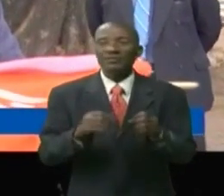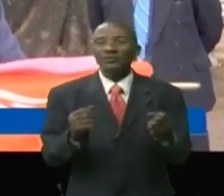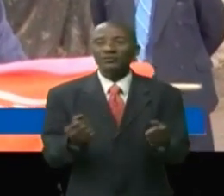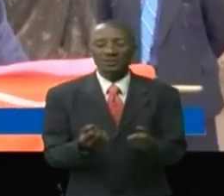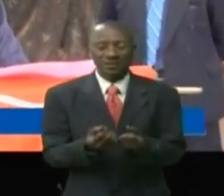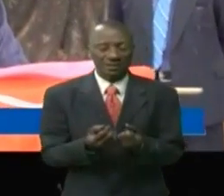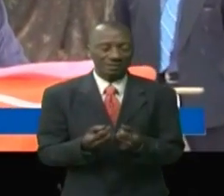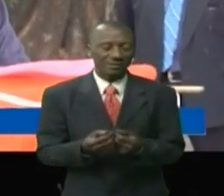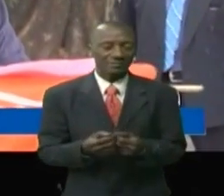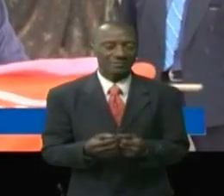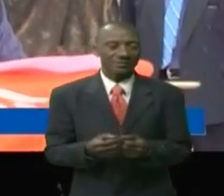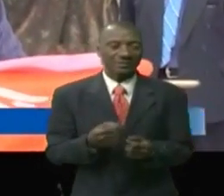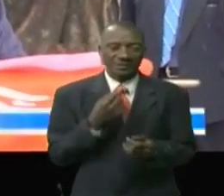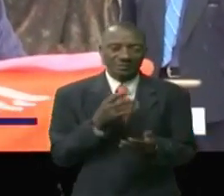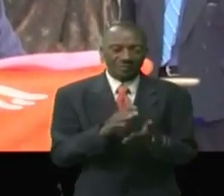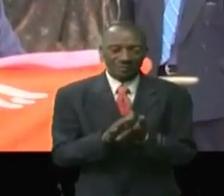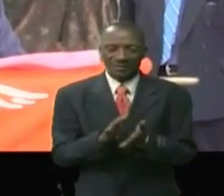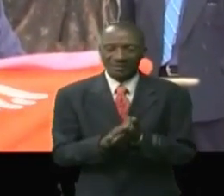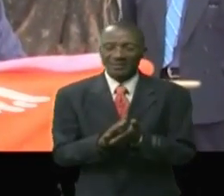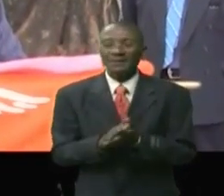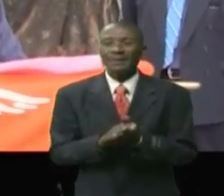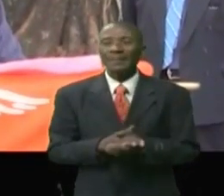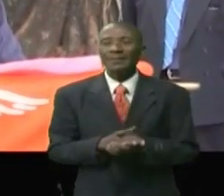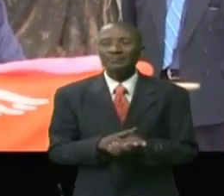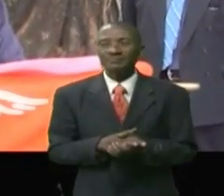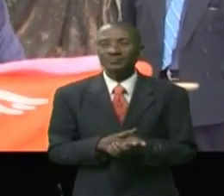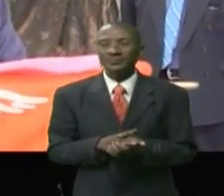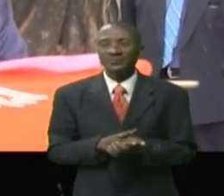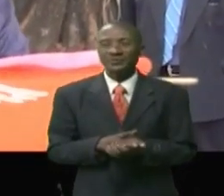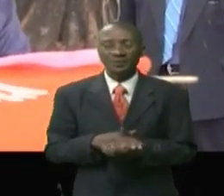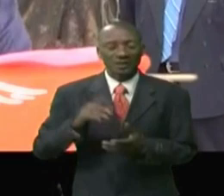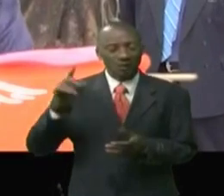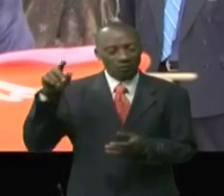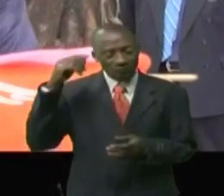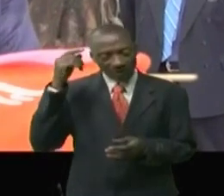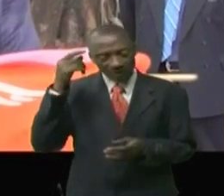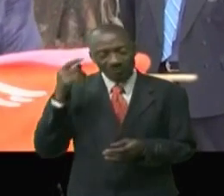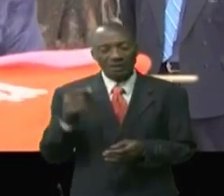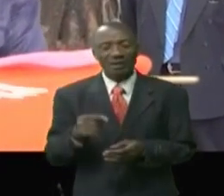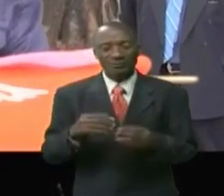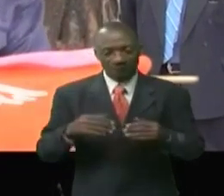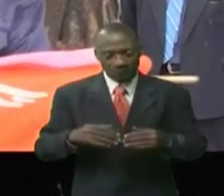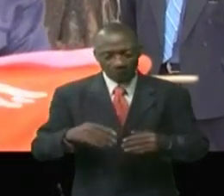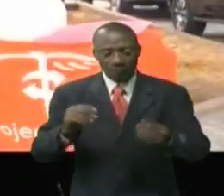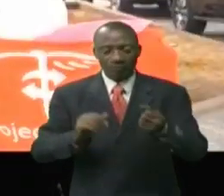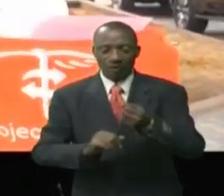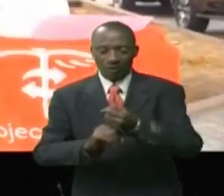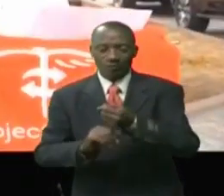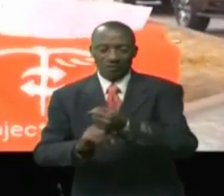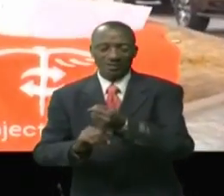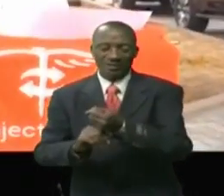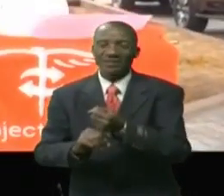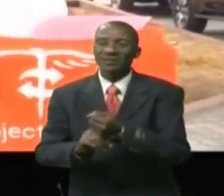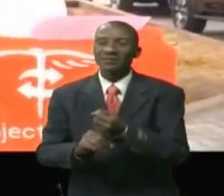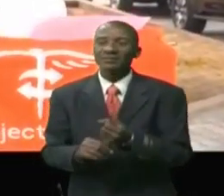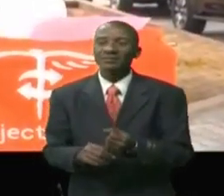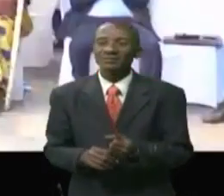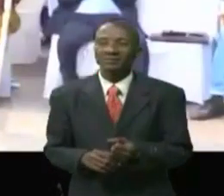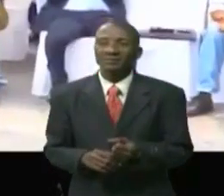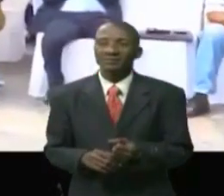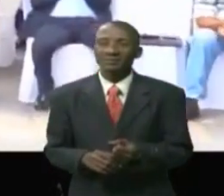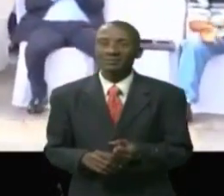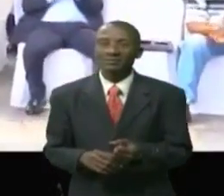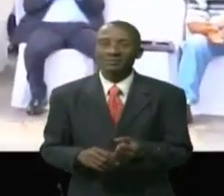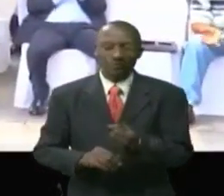provinces dans les formations euh hospitalière à l'intérieur du pays par ailleurs le fond de